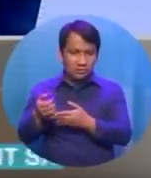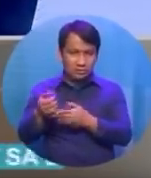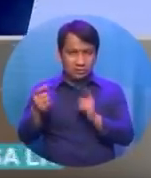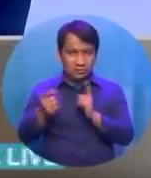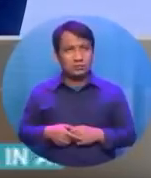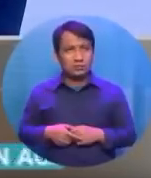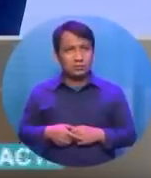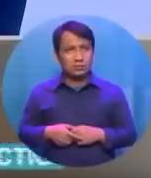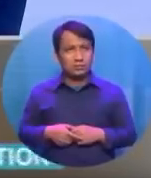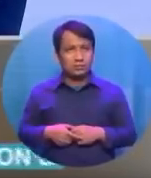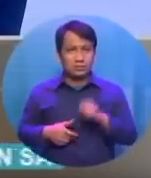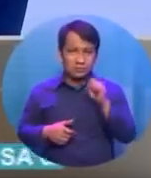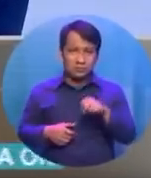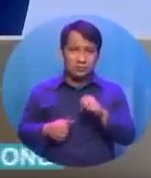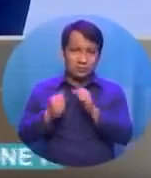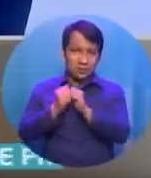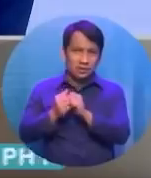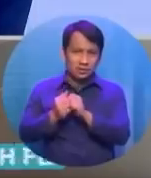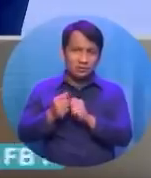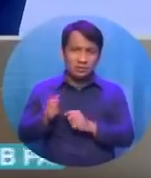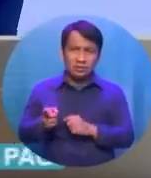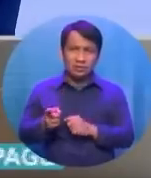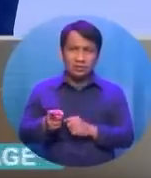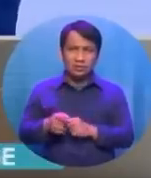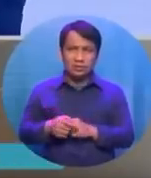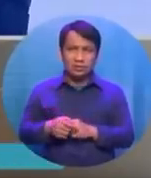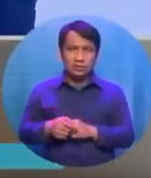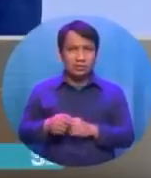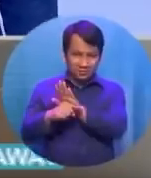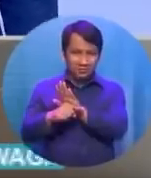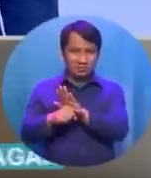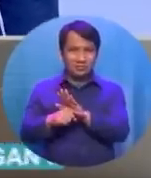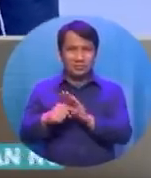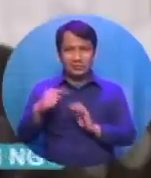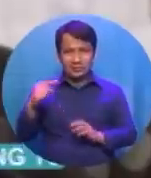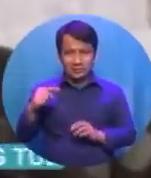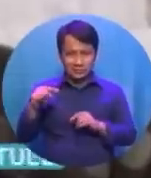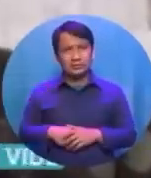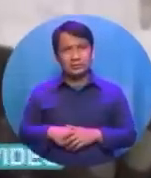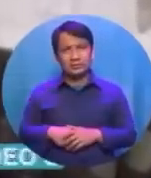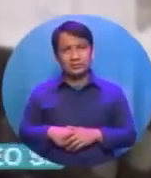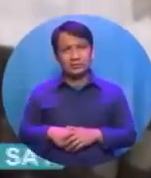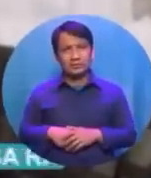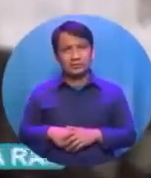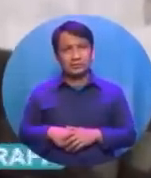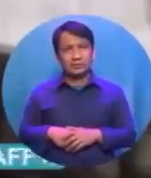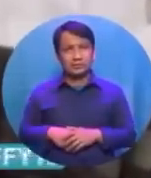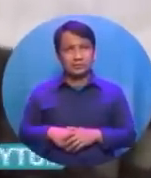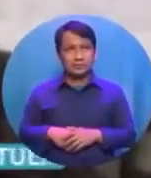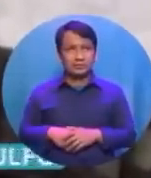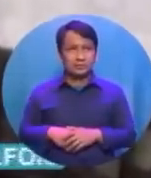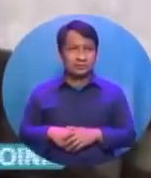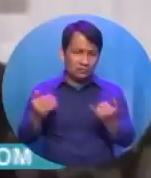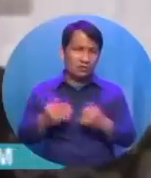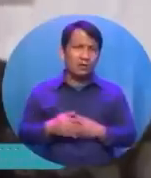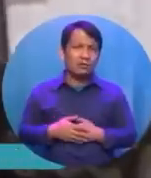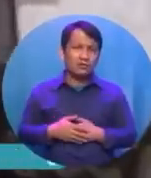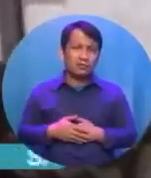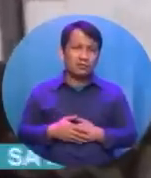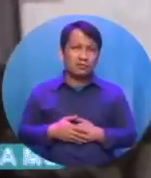nagkita. Opo. Okay. At paano naman kapag, halimbawa, negative na hindi mo pala siya anak? Wala naman po problema yun